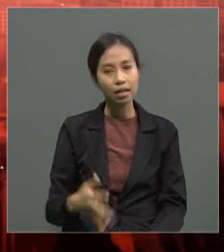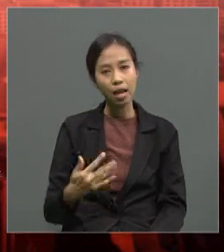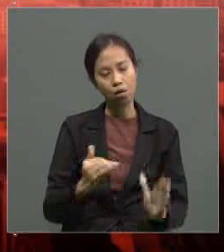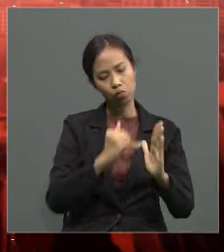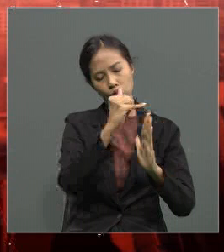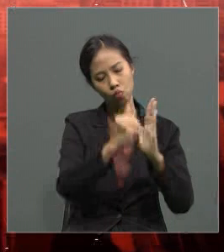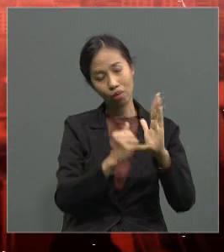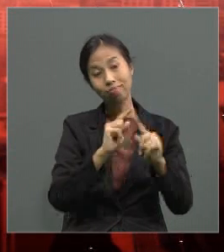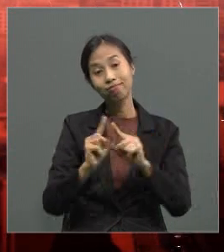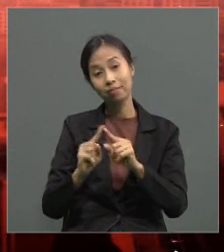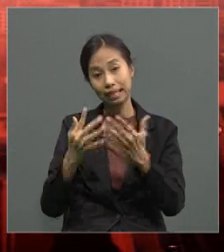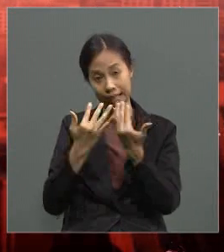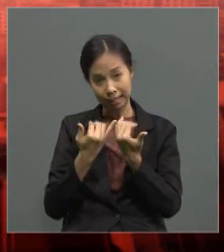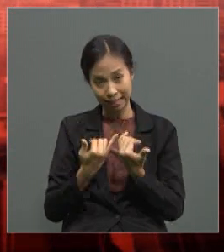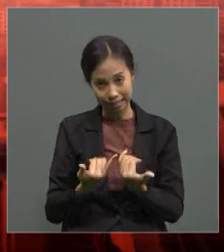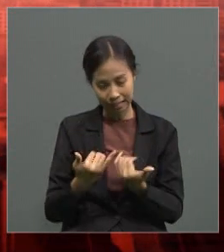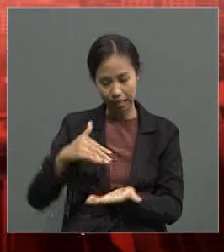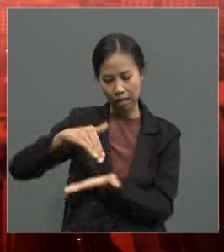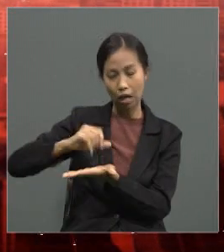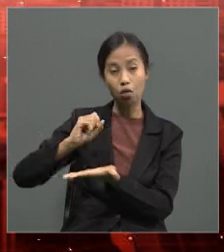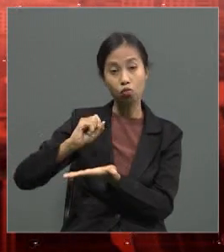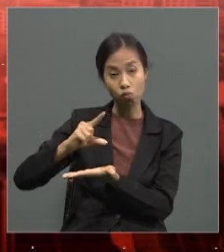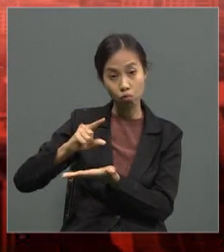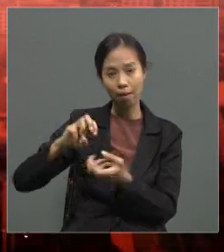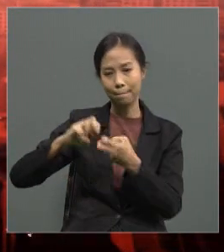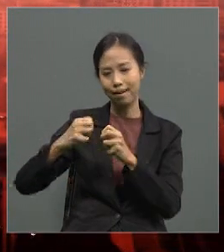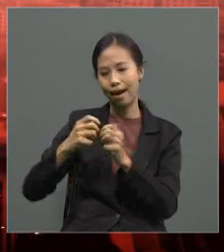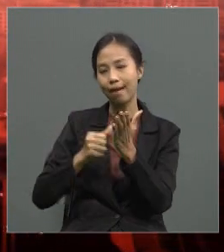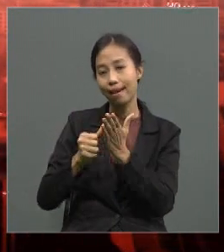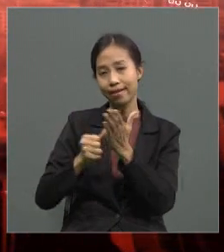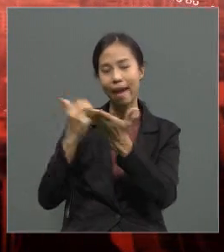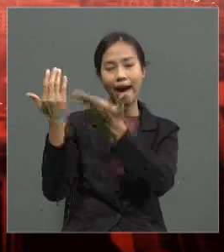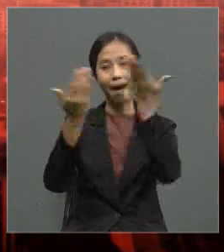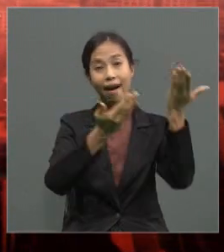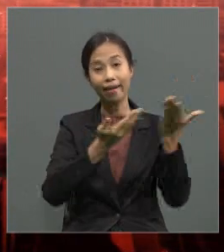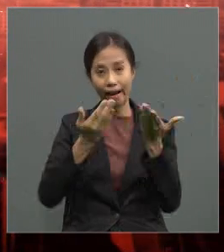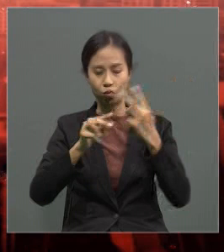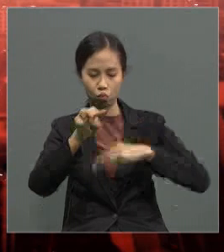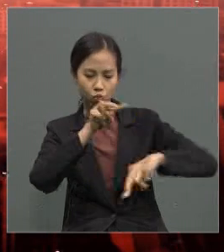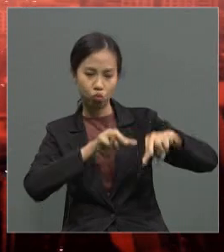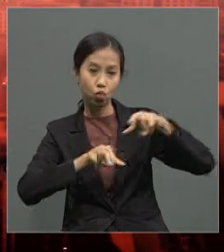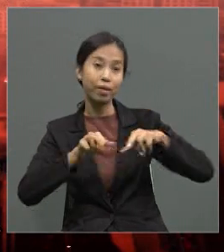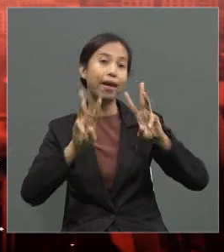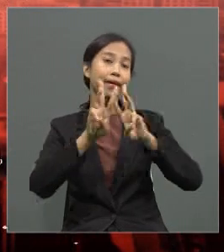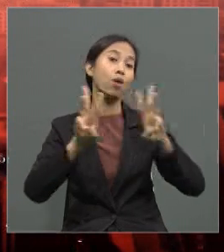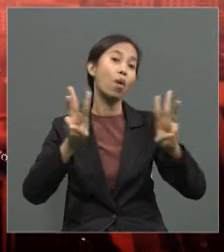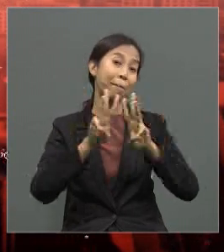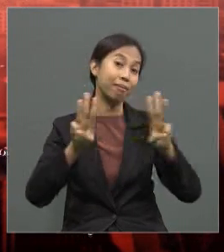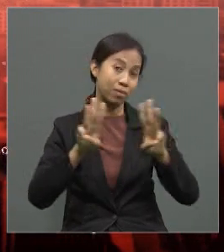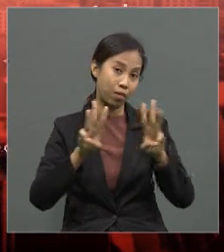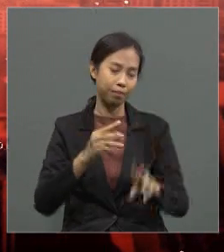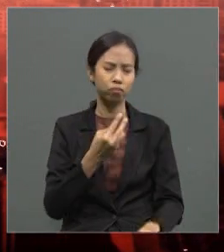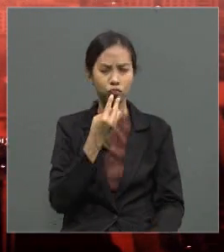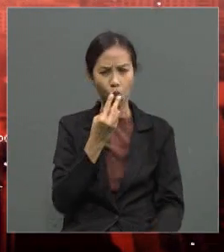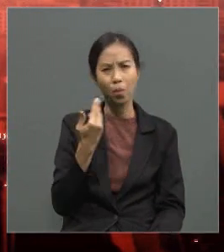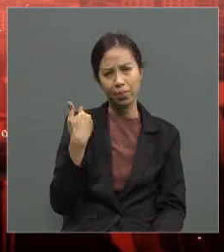ซึ่งวันนี้ศูนย์สื่อสารการแก้ไขปัญหามลพิษทางอากาศรายงานการตรวจวัดฝุ่น PM 2 2.5จากเว็บไซต์ของ air4ไยเนี่ยยัง